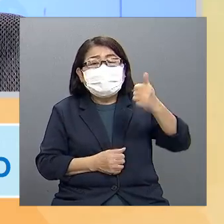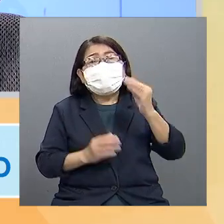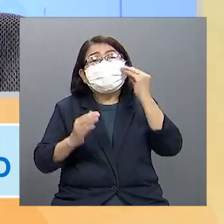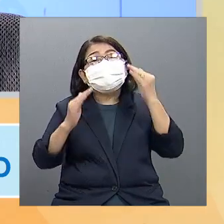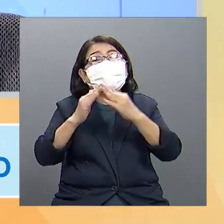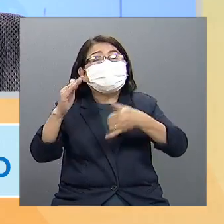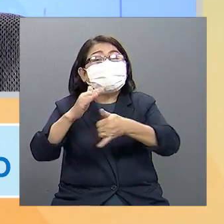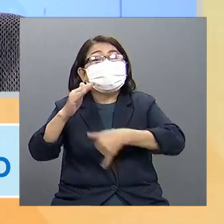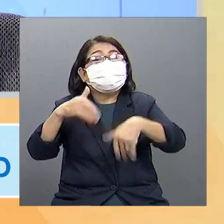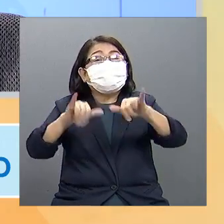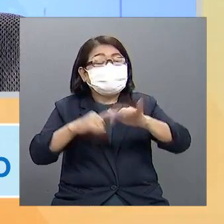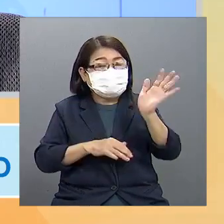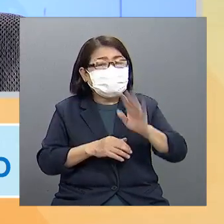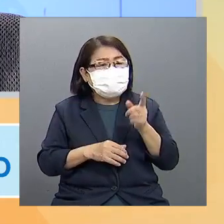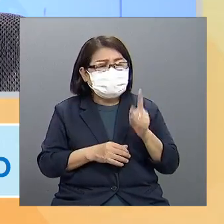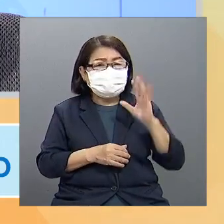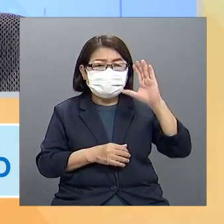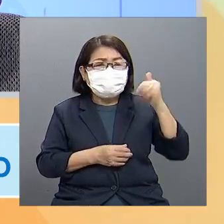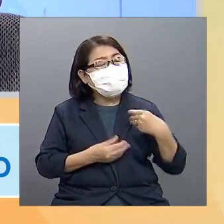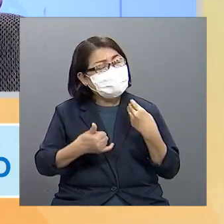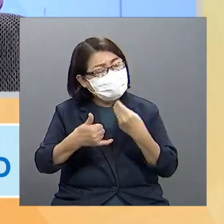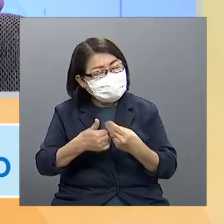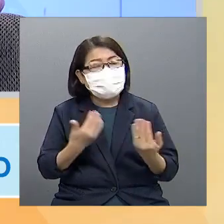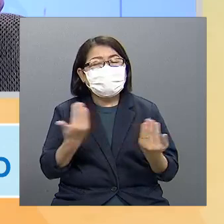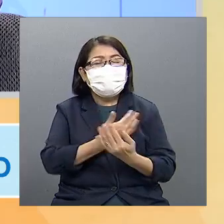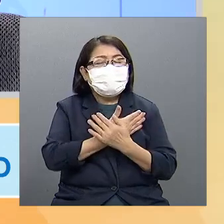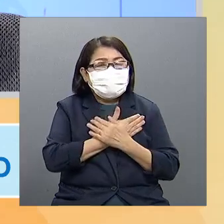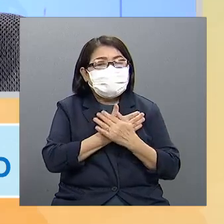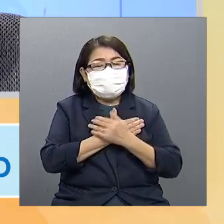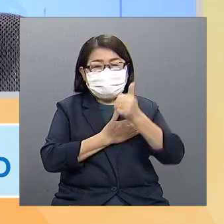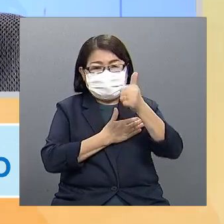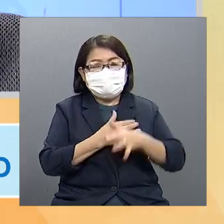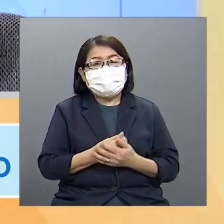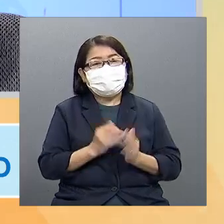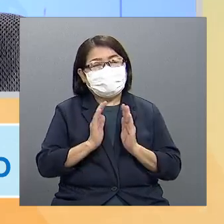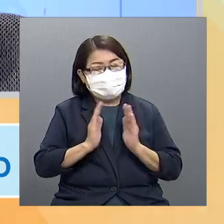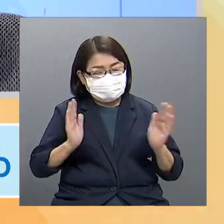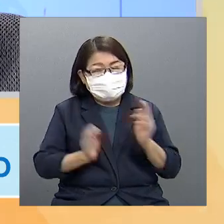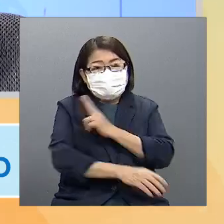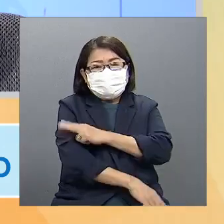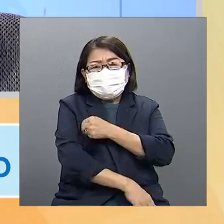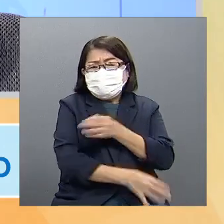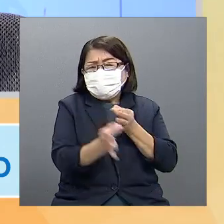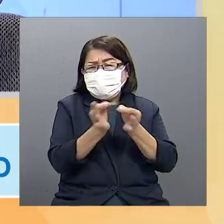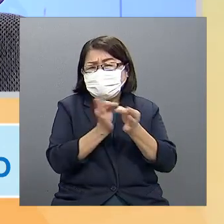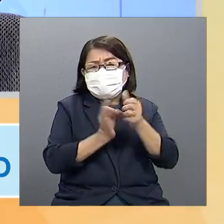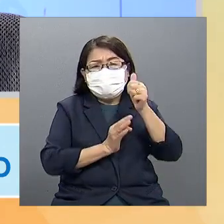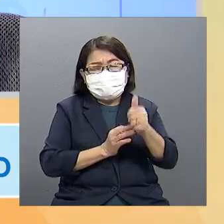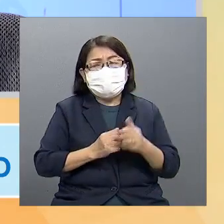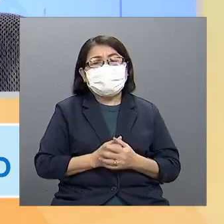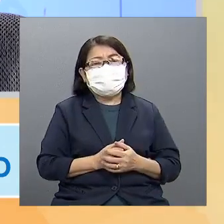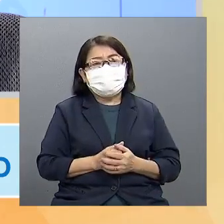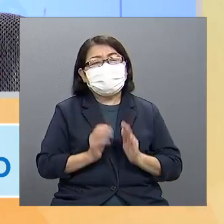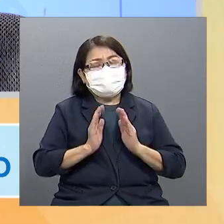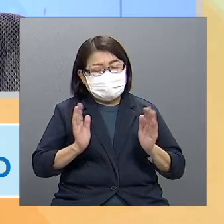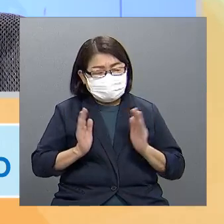ดก็คือความรักจากคุณพ่อคุณแม่นั่นเองนะคะวันนี้ต้องขอขอบคุณคุณหมอมากๆเลยนะคะที่มาร่วมพูดคุยกับเราเช้านี้นะคะขอขอบคุณ